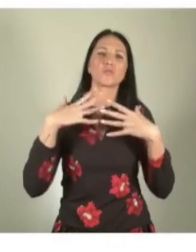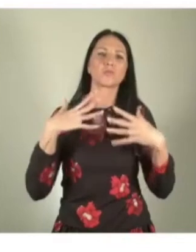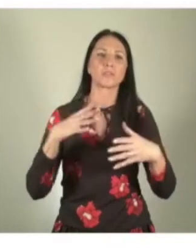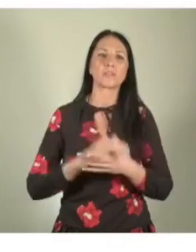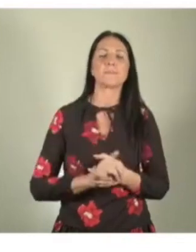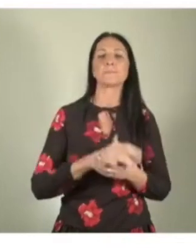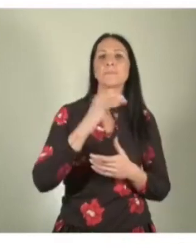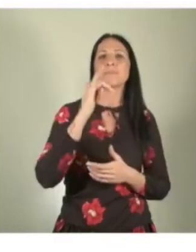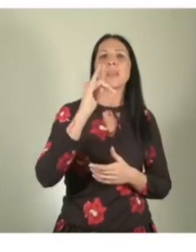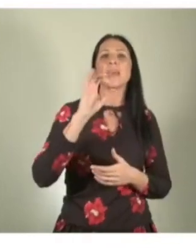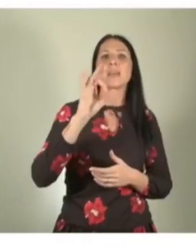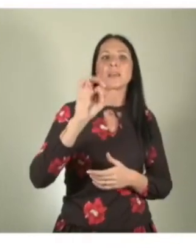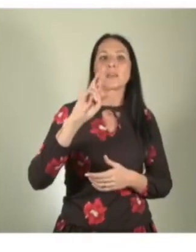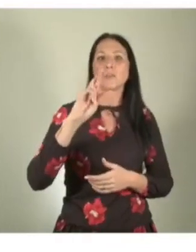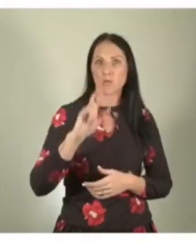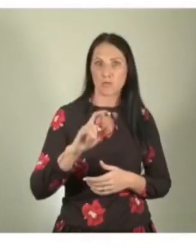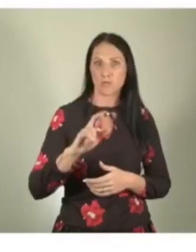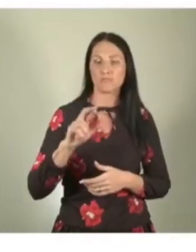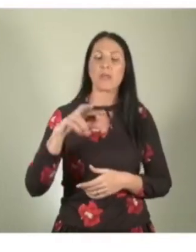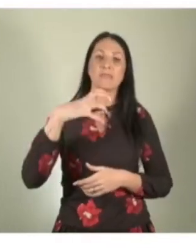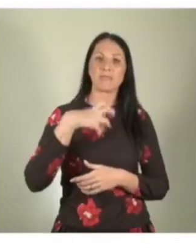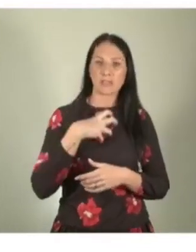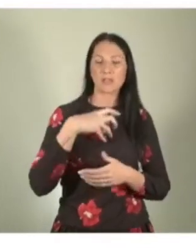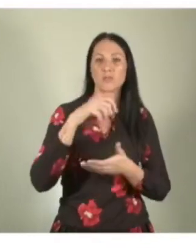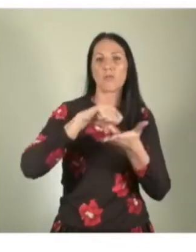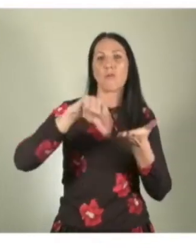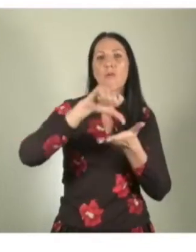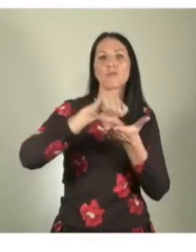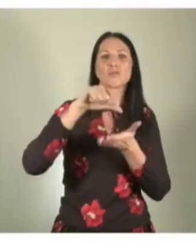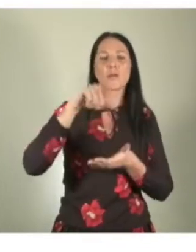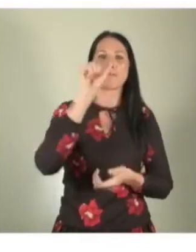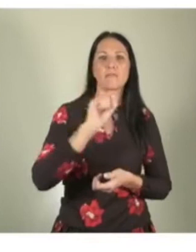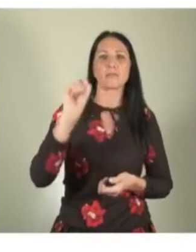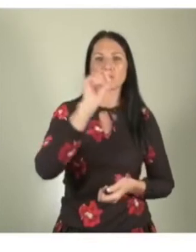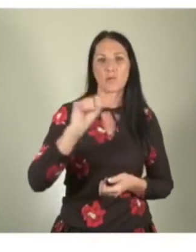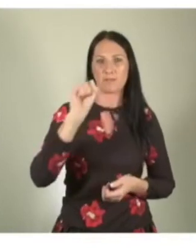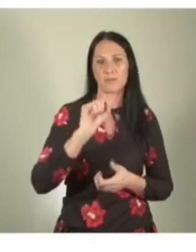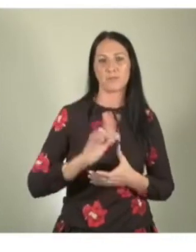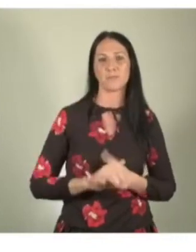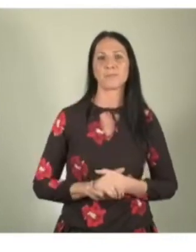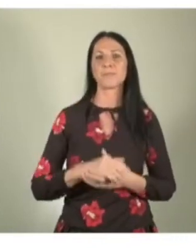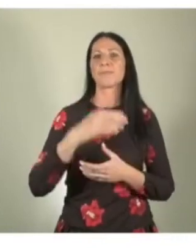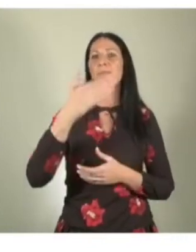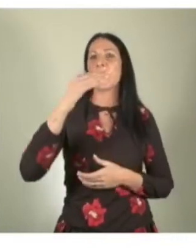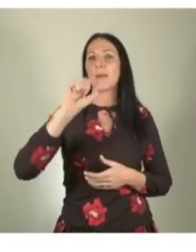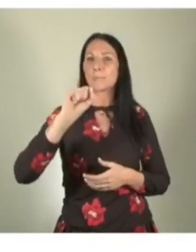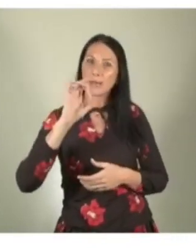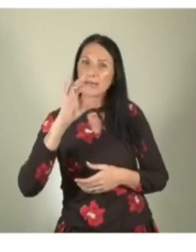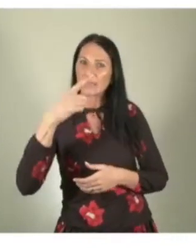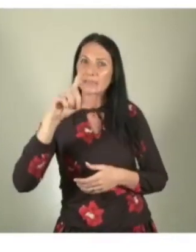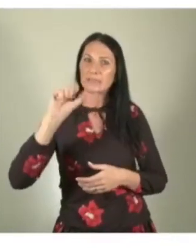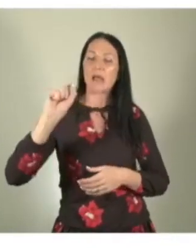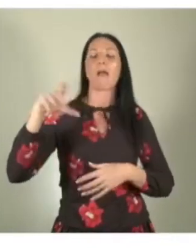pan Igor Wójcik, historyk sztuki, dyrektor Ośrodka Kultury i Sztuki we Wrocławiu, pani doktor Maria Zawartko,